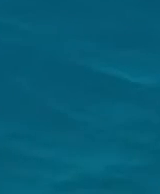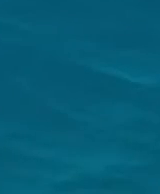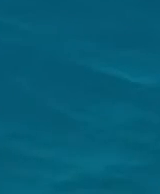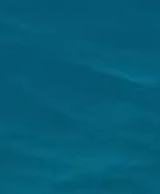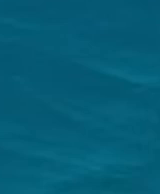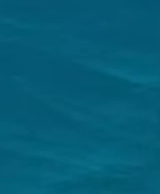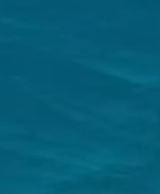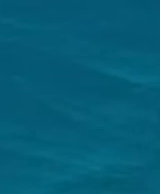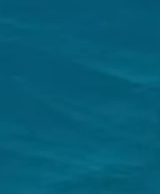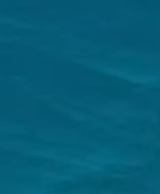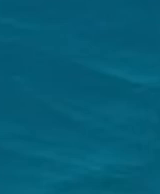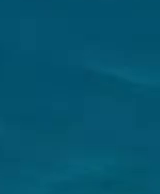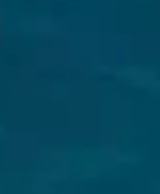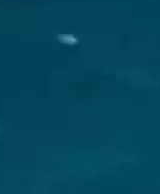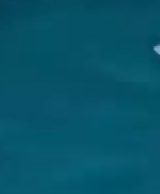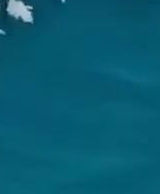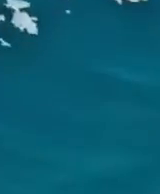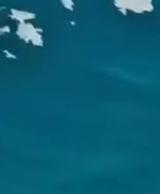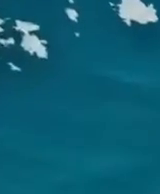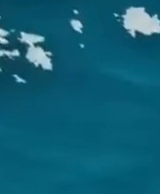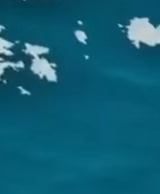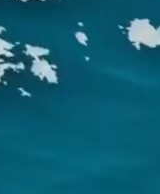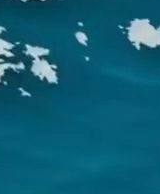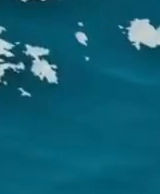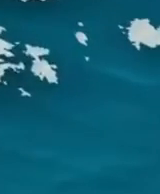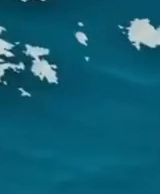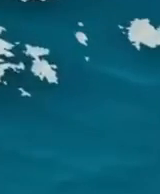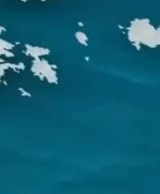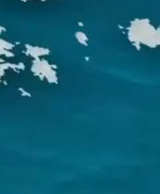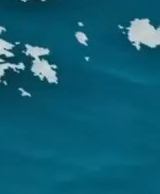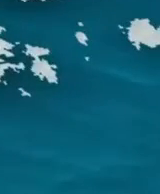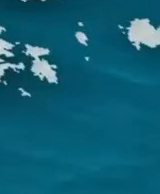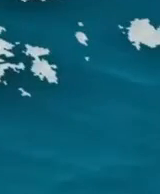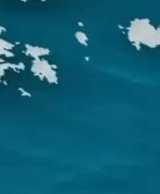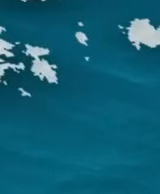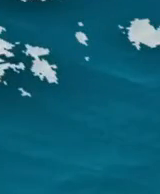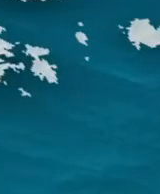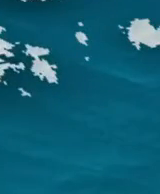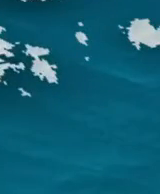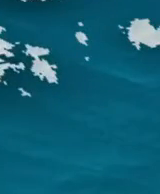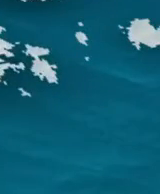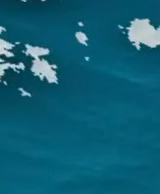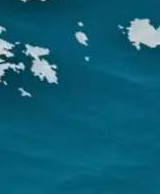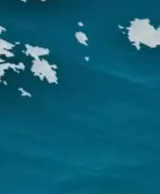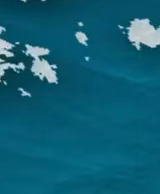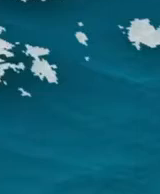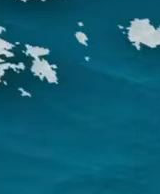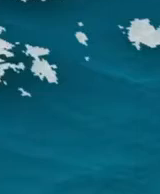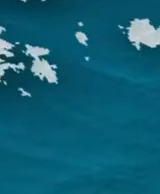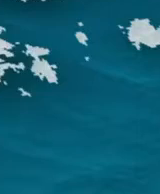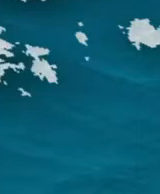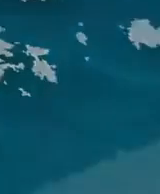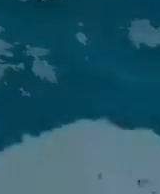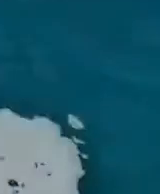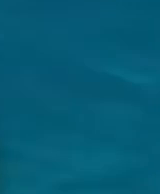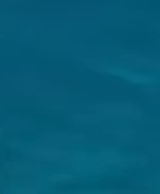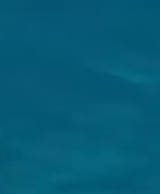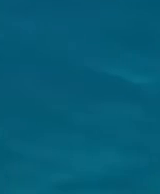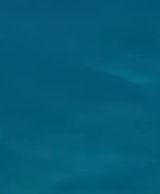장흥 26도가 예상됩니다. 신안을 비롯한 그 외 도서 지역은 23도에서 28도까지